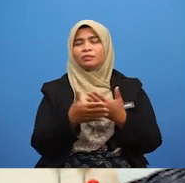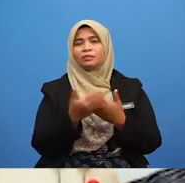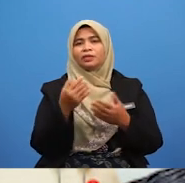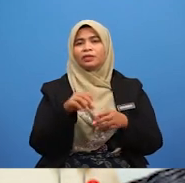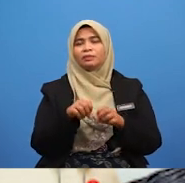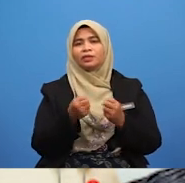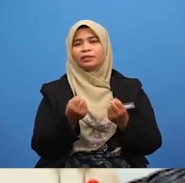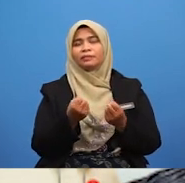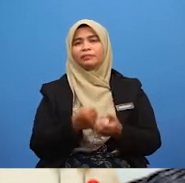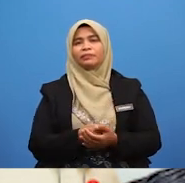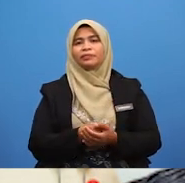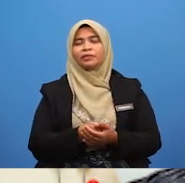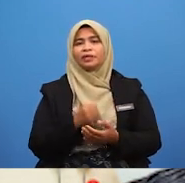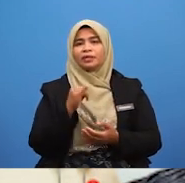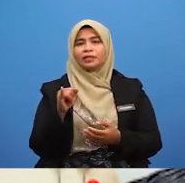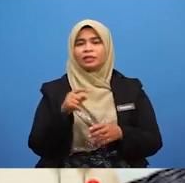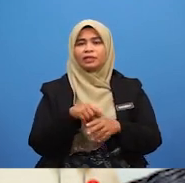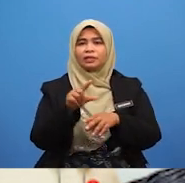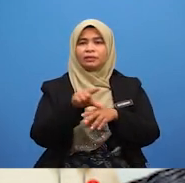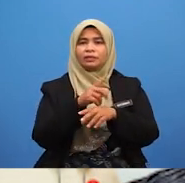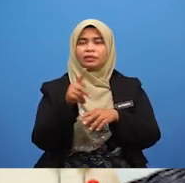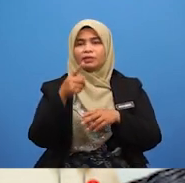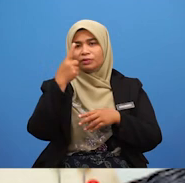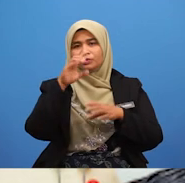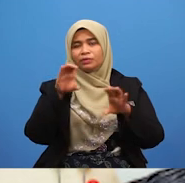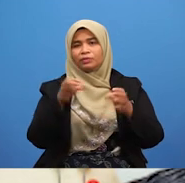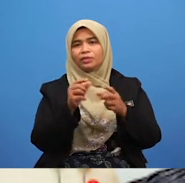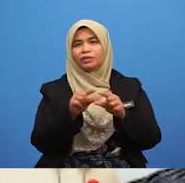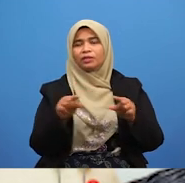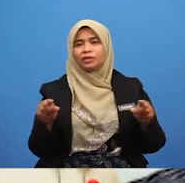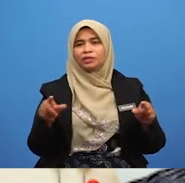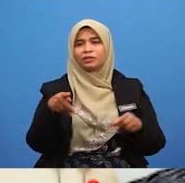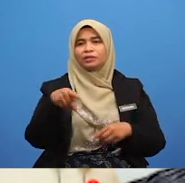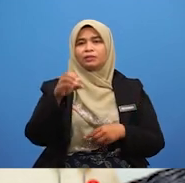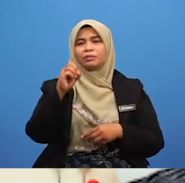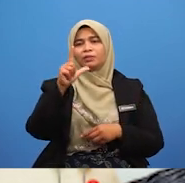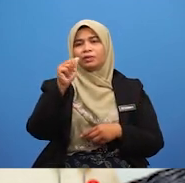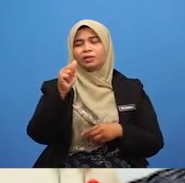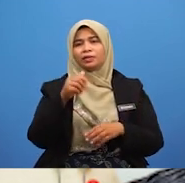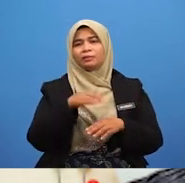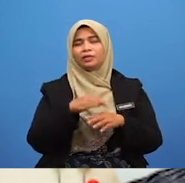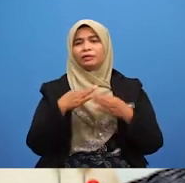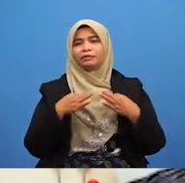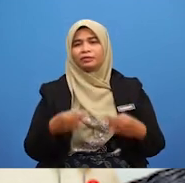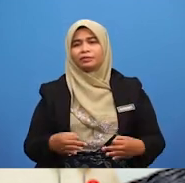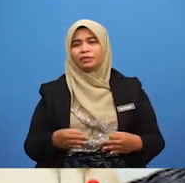patah. Ianya digunakan untuk membuat garisan pola pada fabrik. Selain